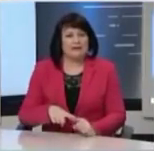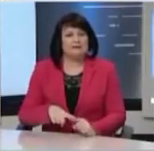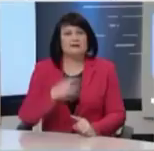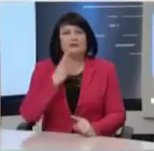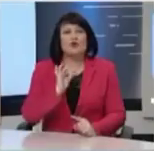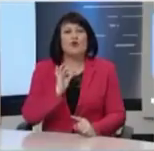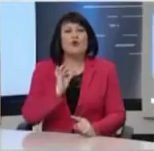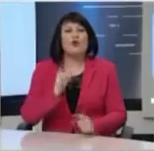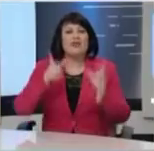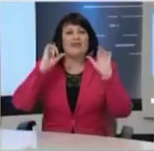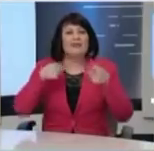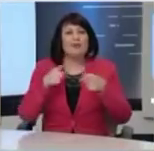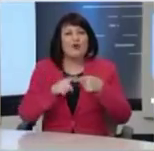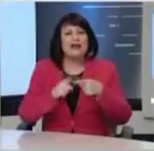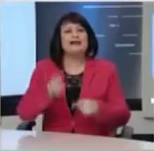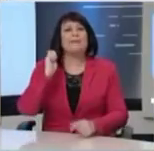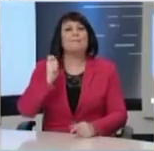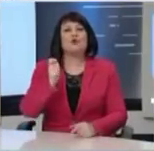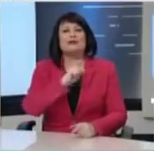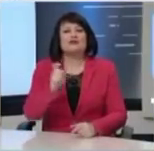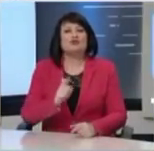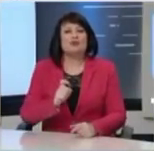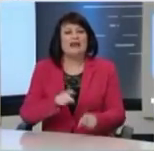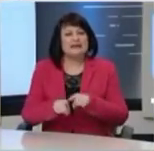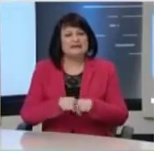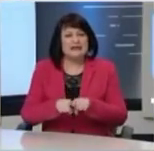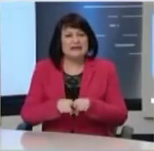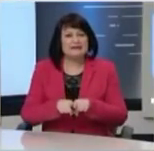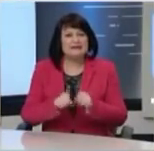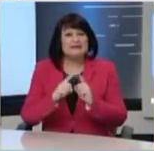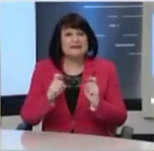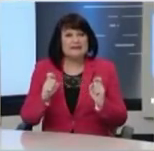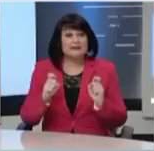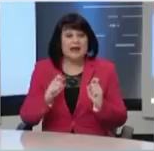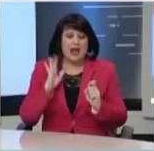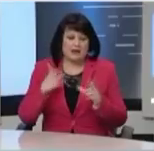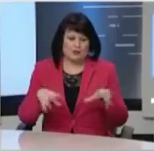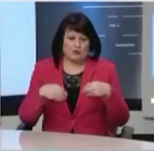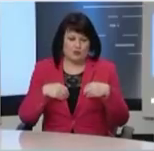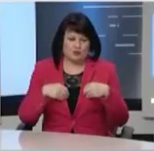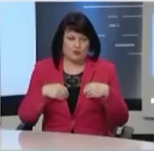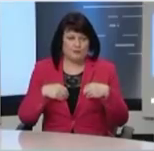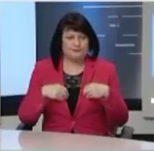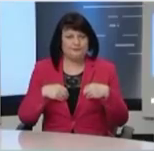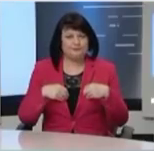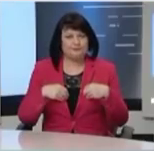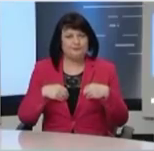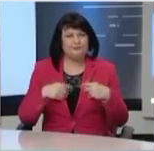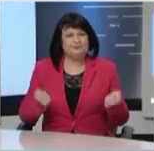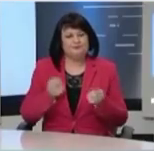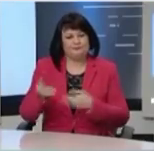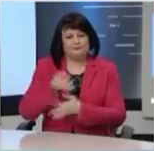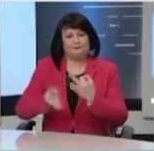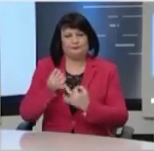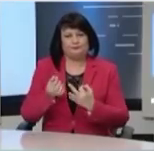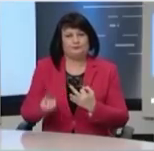τη δημοκρατία μας, γιατί αφορά την πολιτική ζωή του τόπου, είναι ότι υιοθετώντας τον λόγο και τις πρακτικές μιας